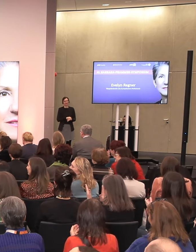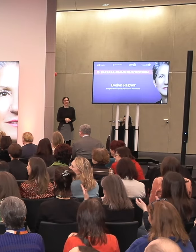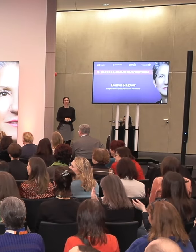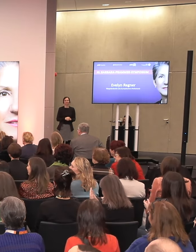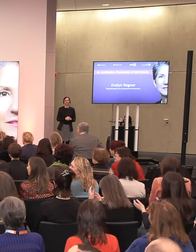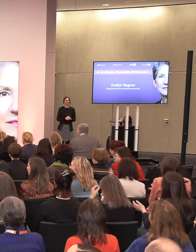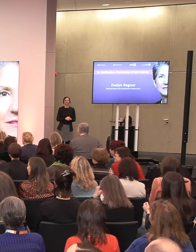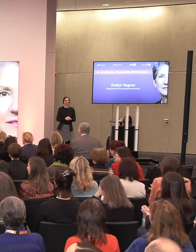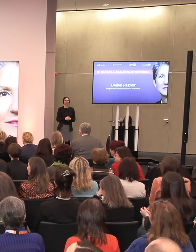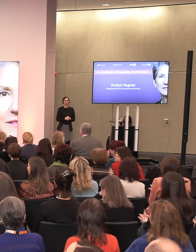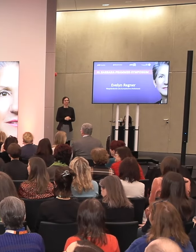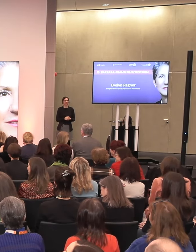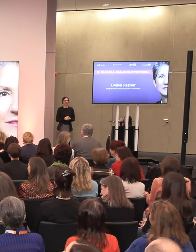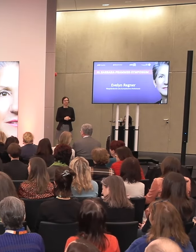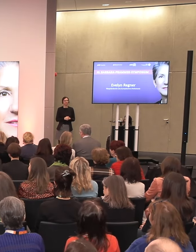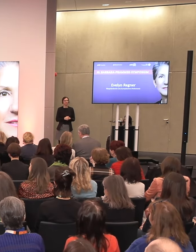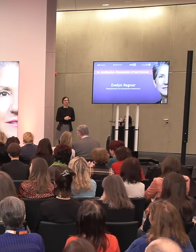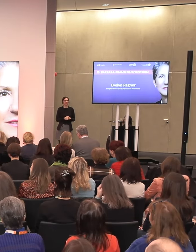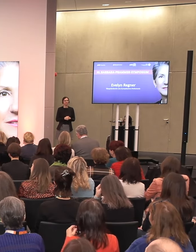wir